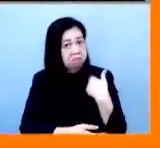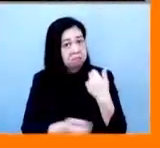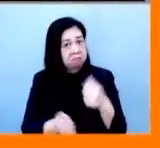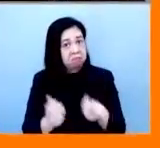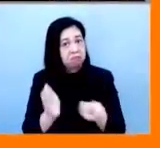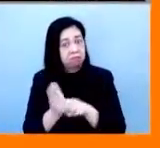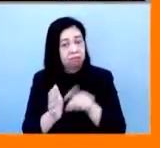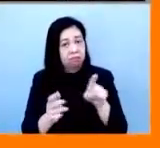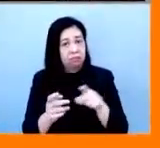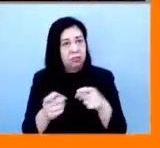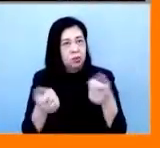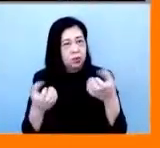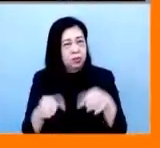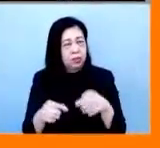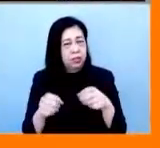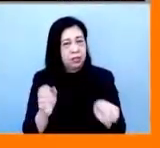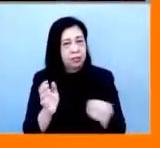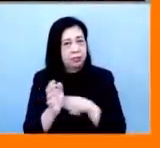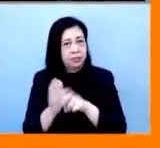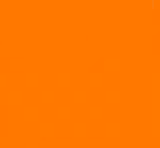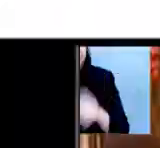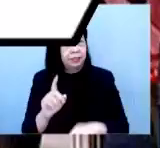ang mga chance passengers?